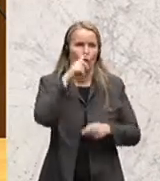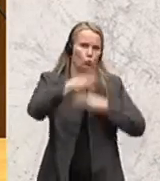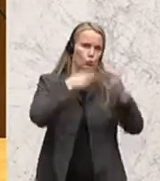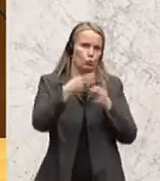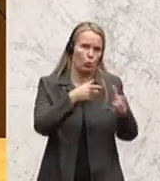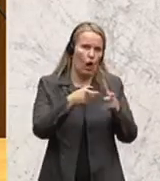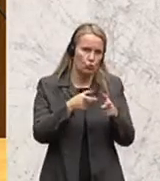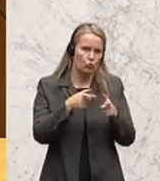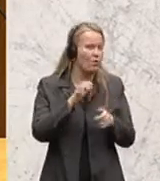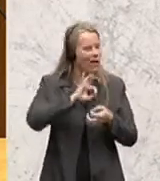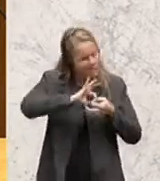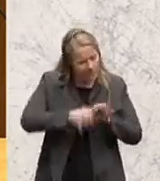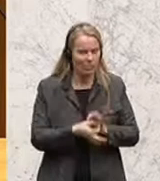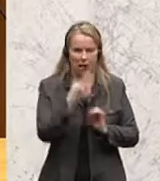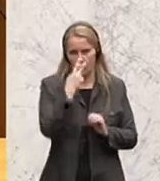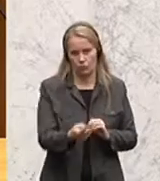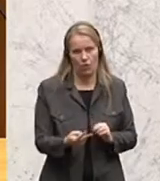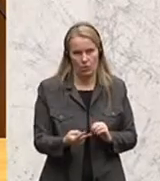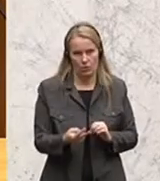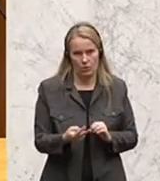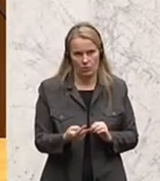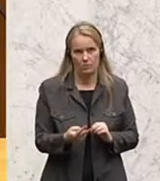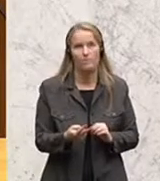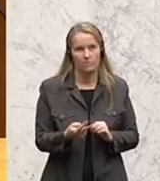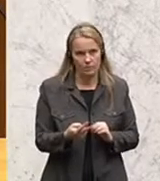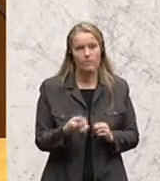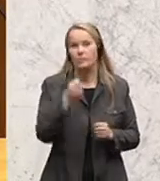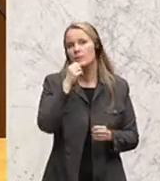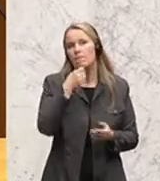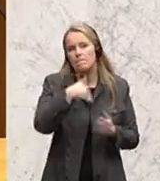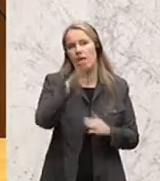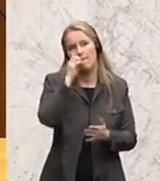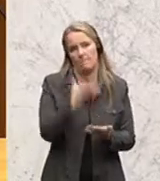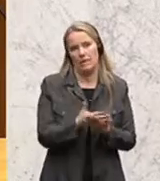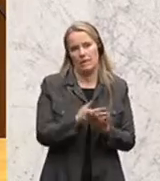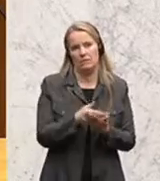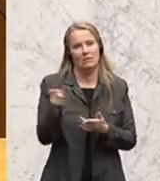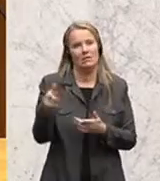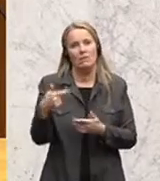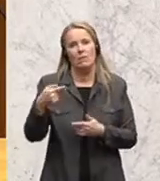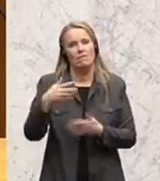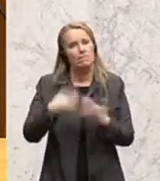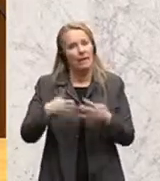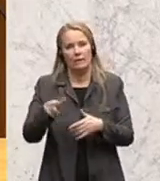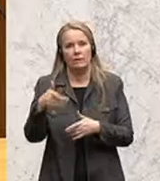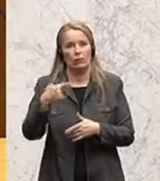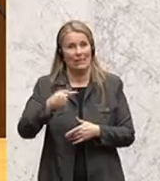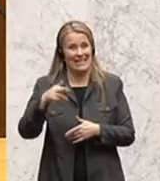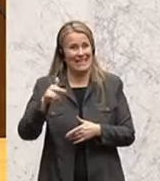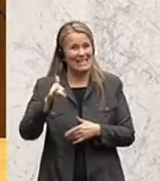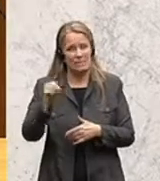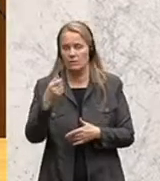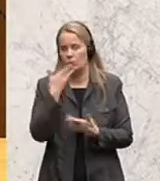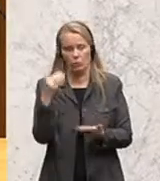Untersuchungsausschuss sehr, sehr genau untersuchen zu sein, blieb aber im Bericht von der Frau Gries durchaus im Dunkeln. Und wenn uns der Herr